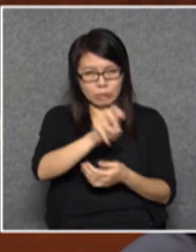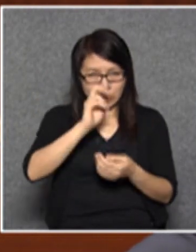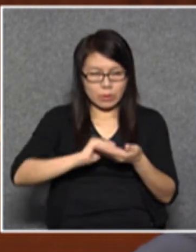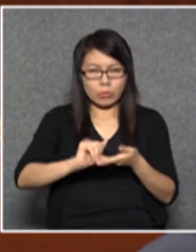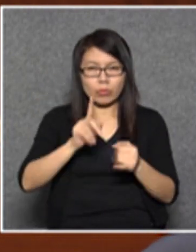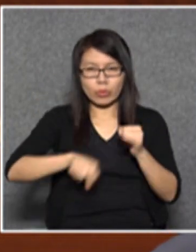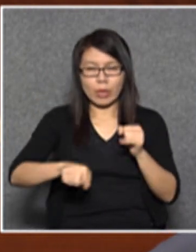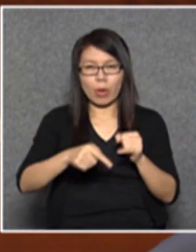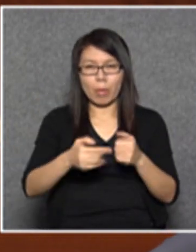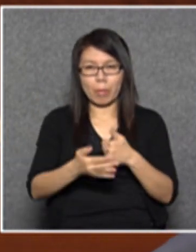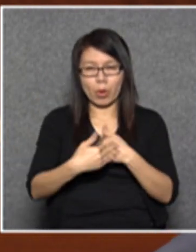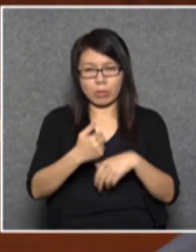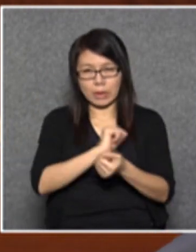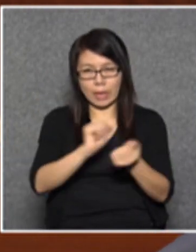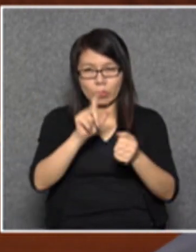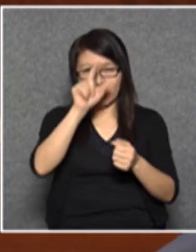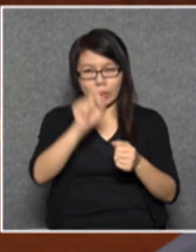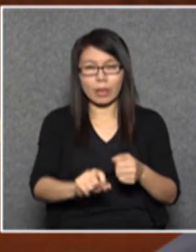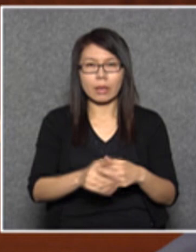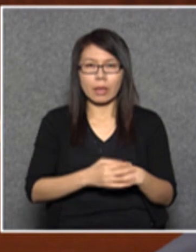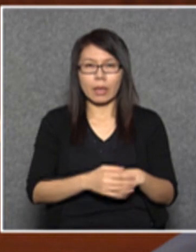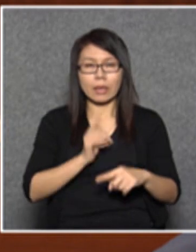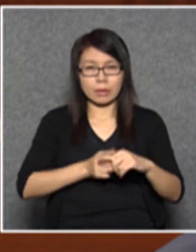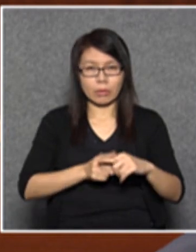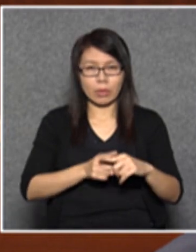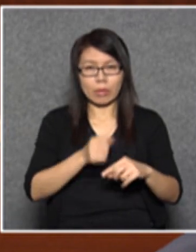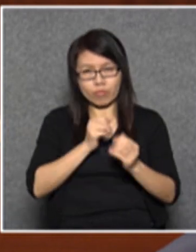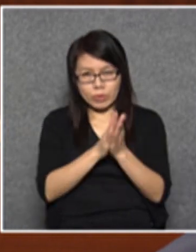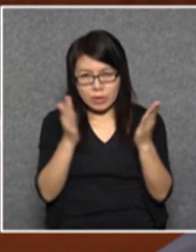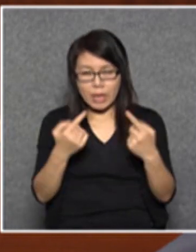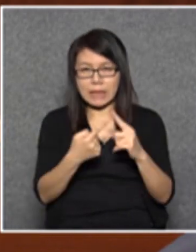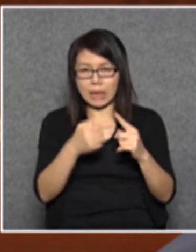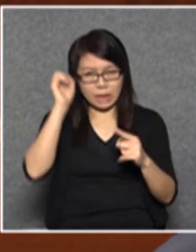我哋解決問題嘅咧，都仲係輿論、民情、民意。